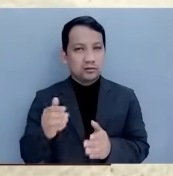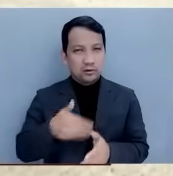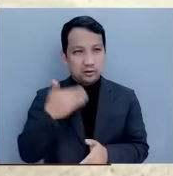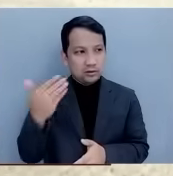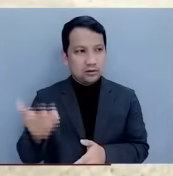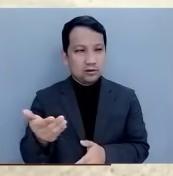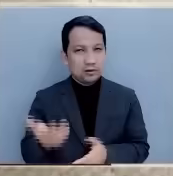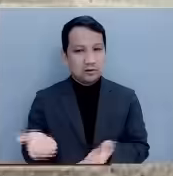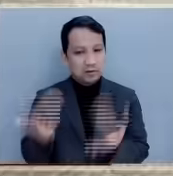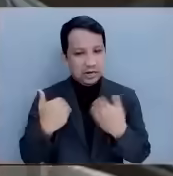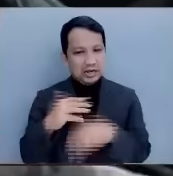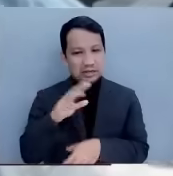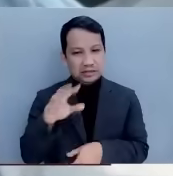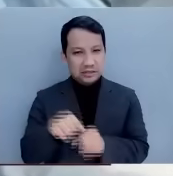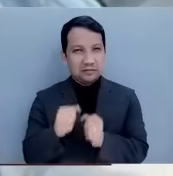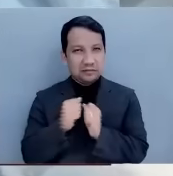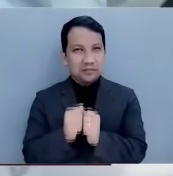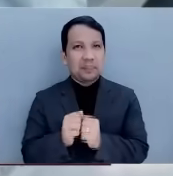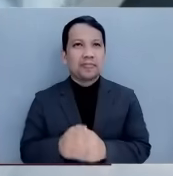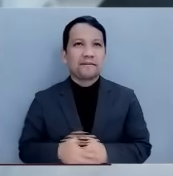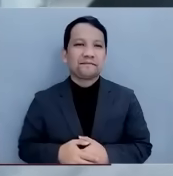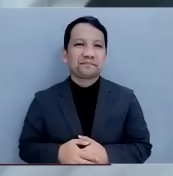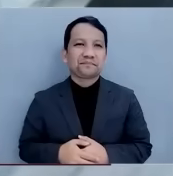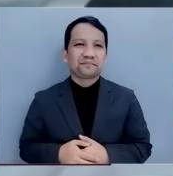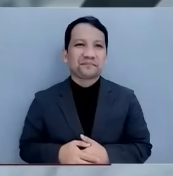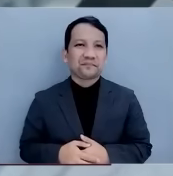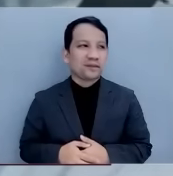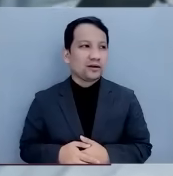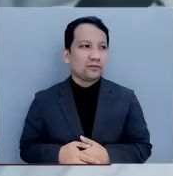na ride tayo dyan.